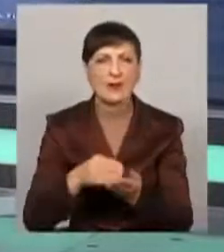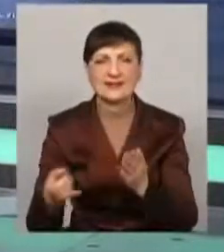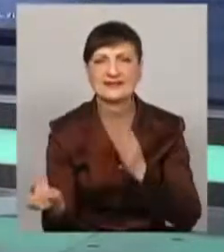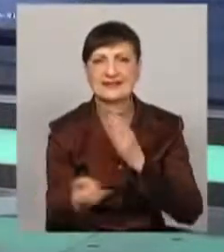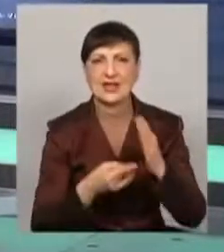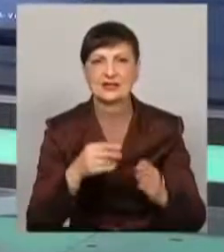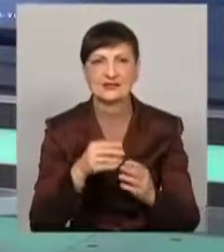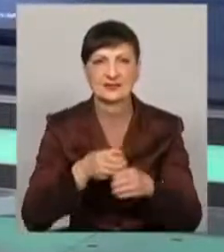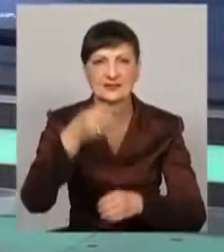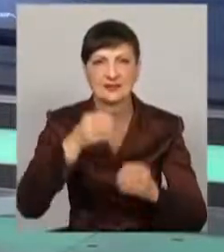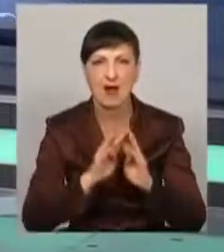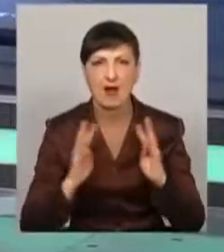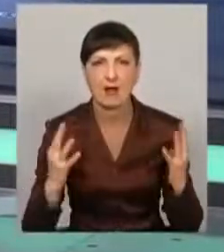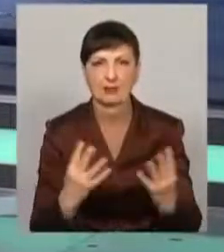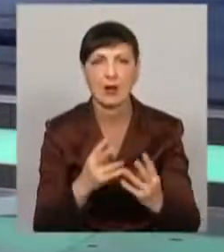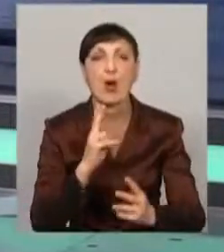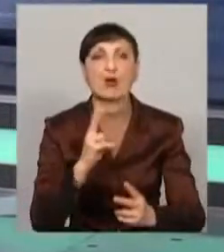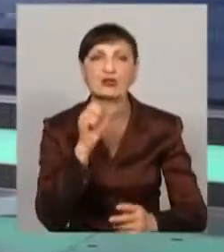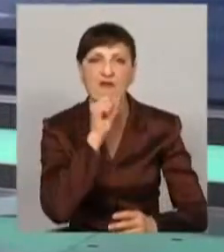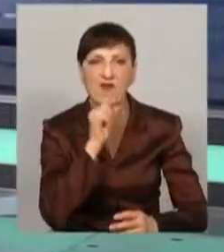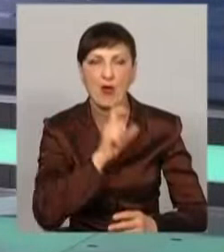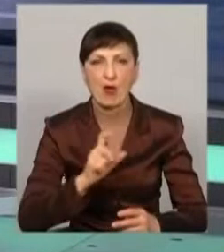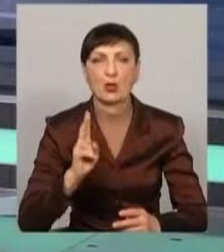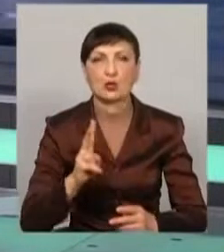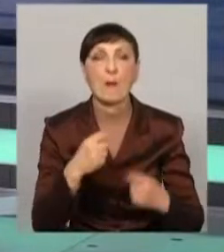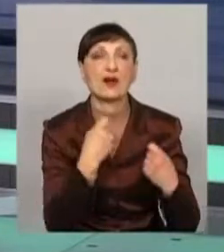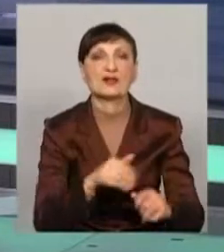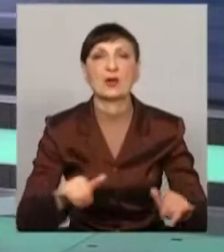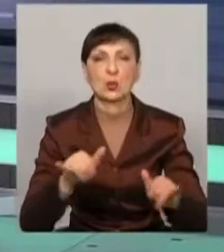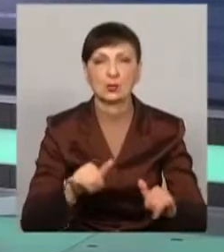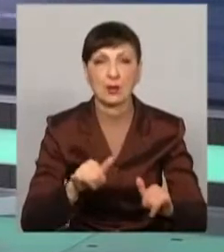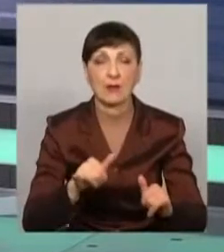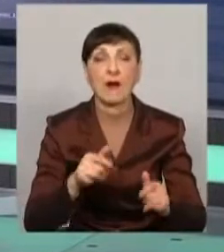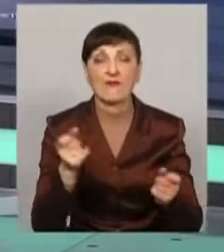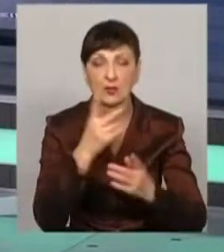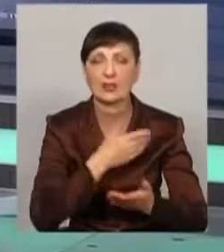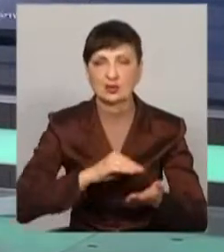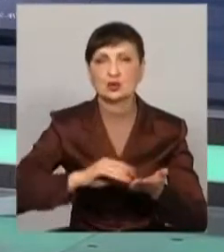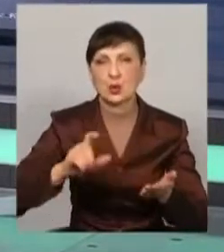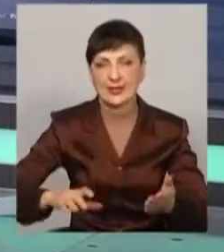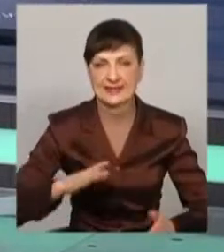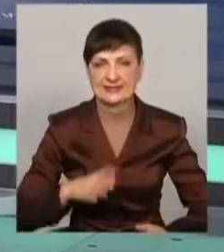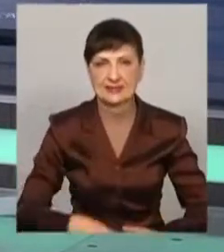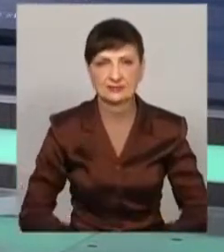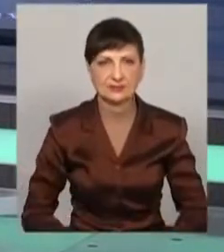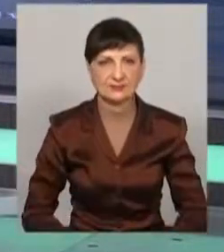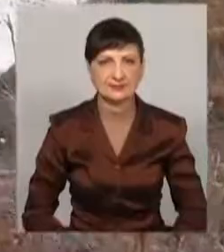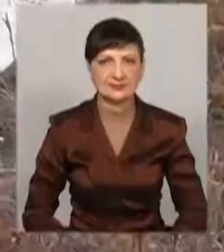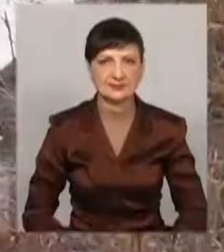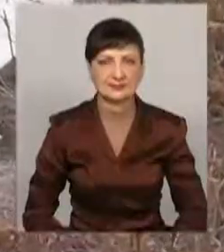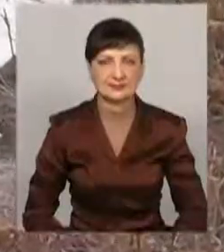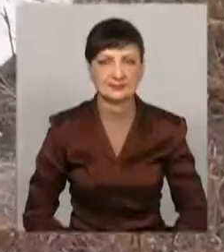с оградок. Кто стоит за серией краж и куда сбывали металл, выяснял мой коллега Дамир Анитов.